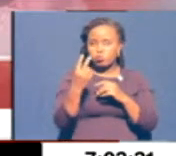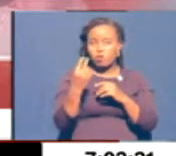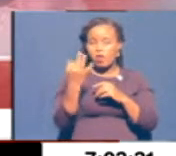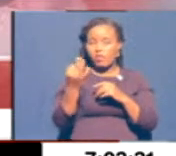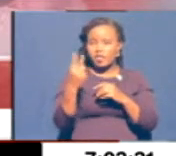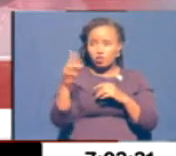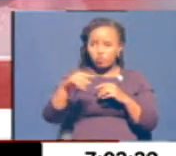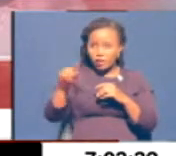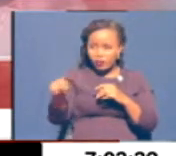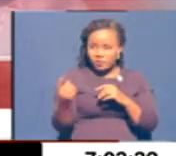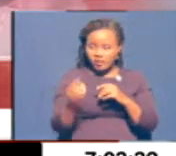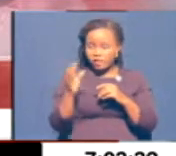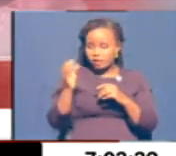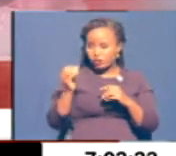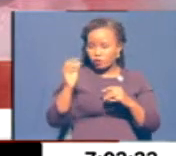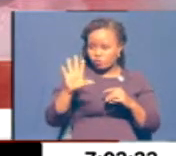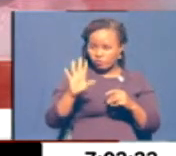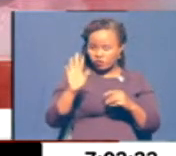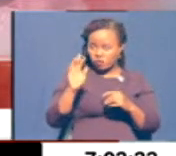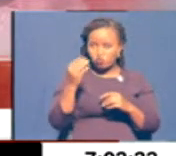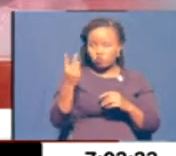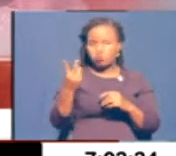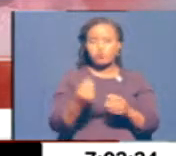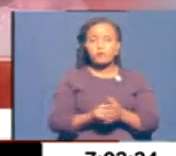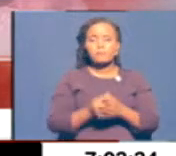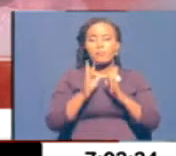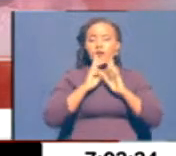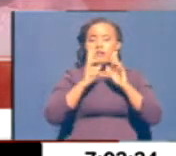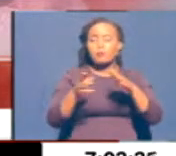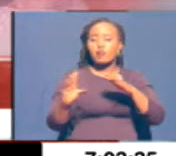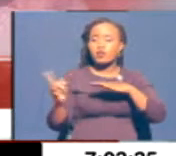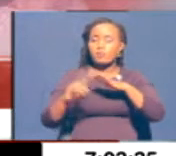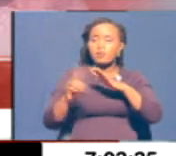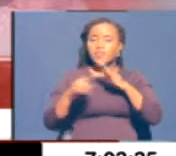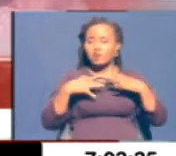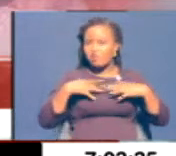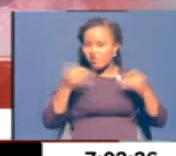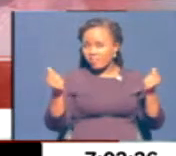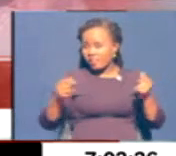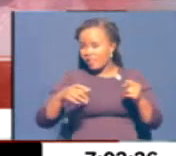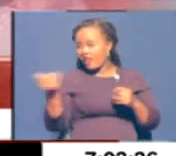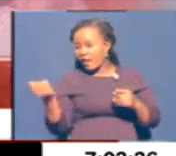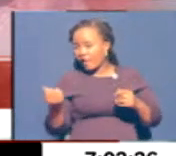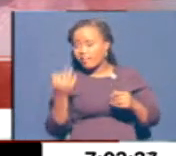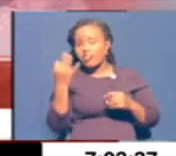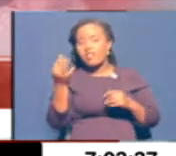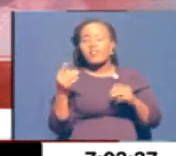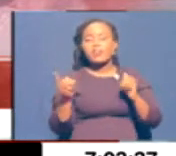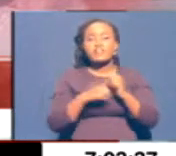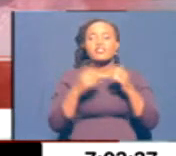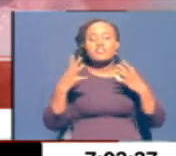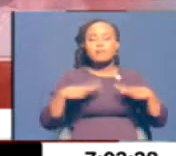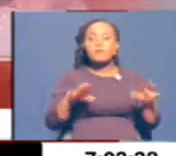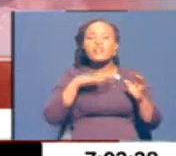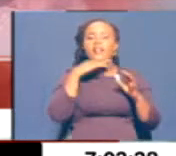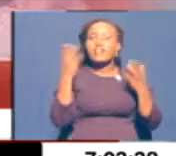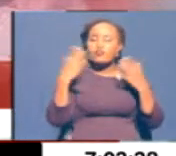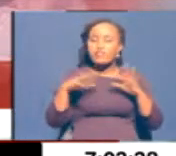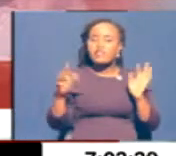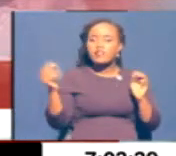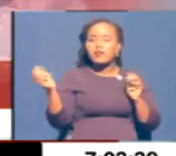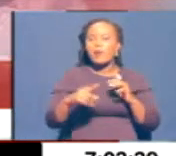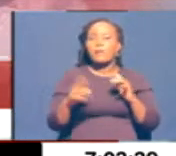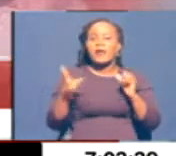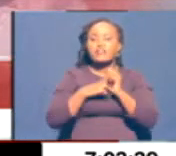232,052. Kwenye ripoti ya Wizara ya Afya, watu wengine 36 wamefariki kati ya miezi ya Julai na Agosti mwaka huu wa